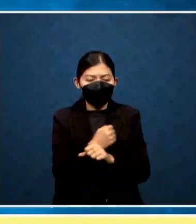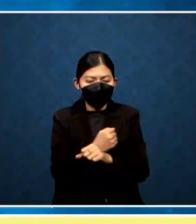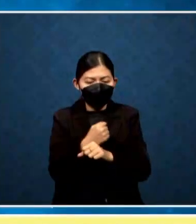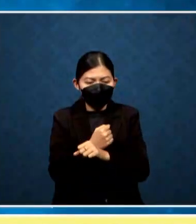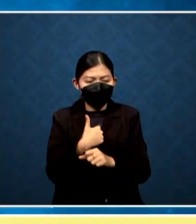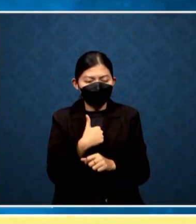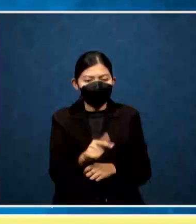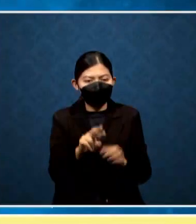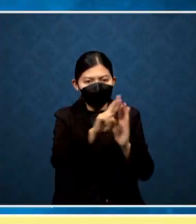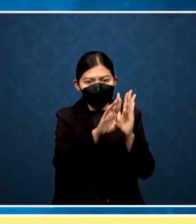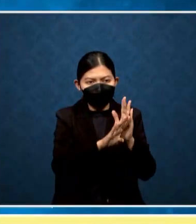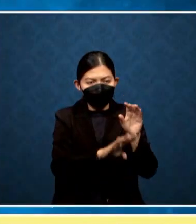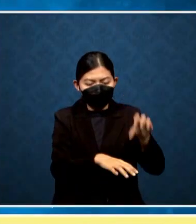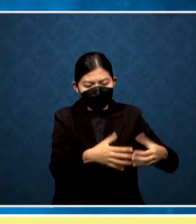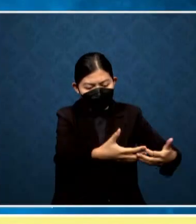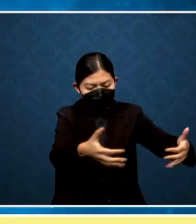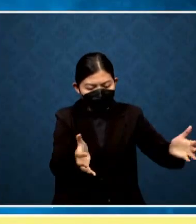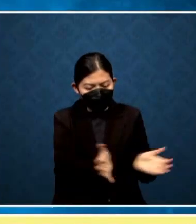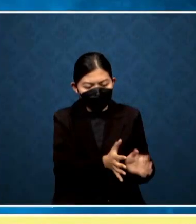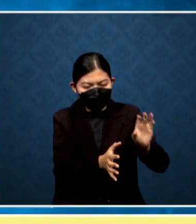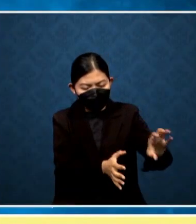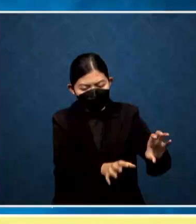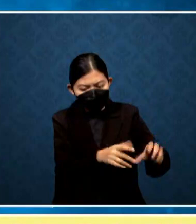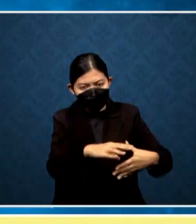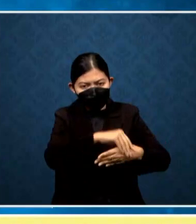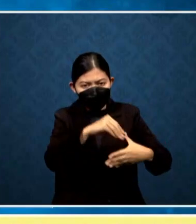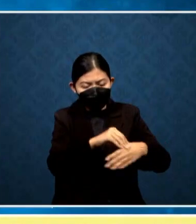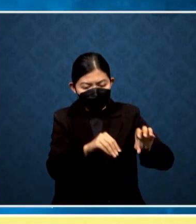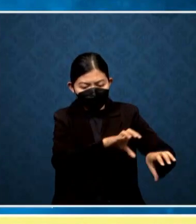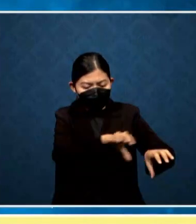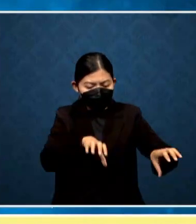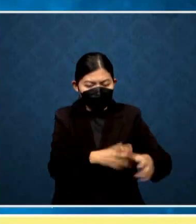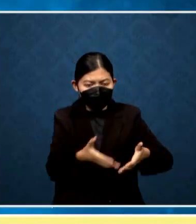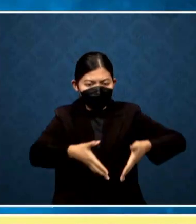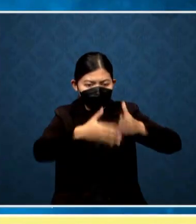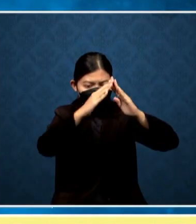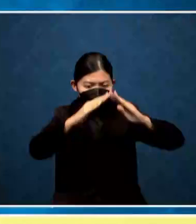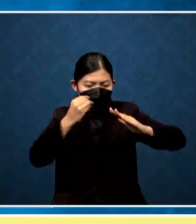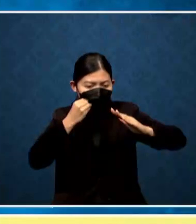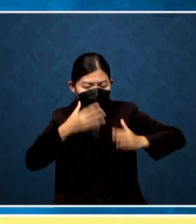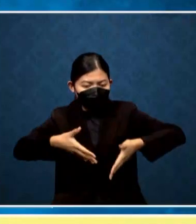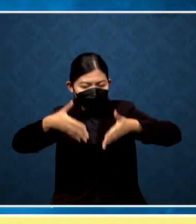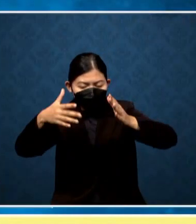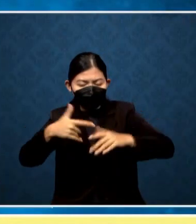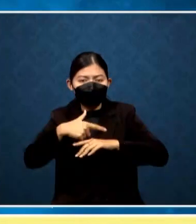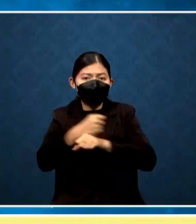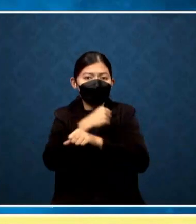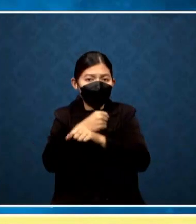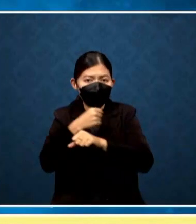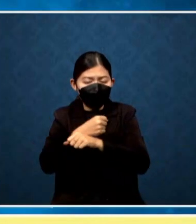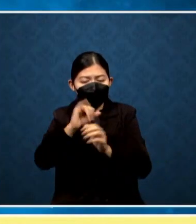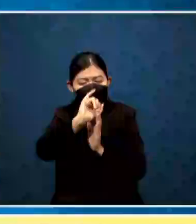างการปดตงบอร์ดัไมันบรมบน้เสียในอาคารและคั่วเรือนโดยได้มีการรงกซ้อมให้จังหวด